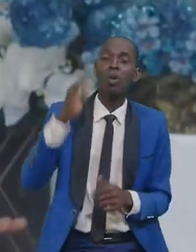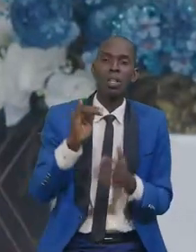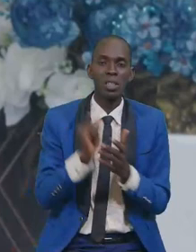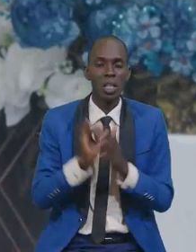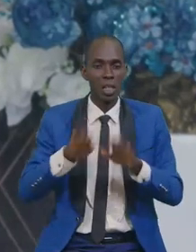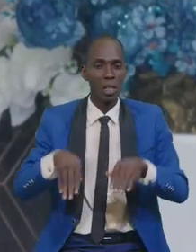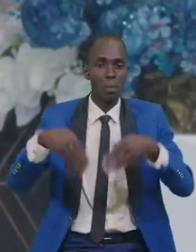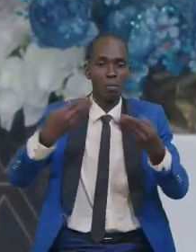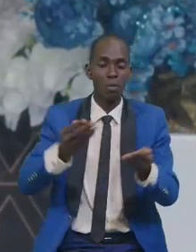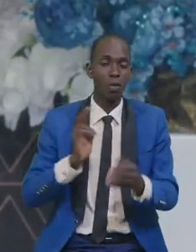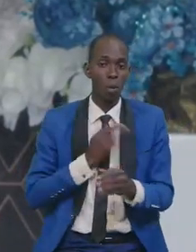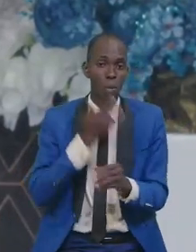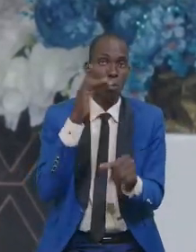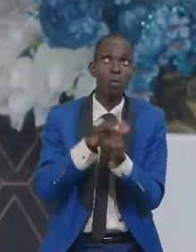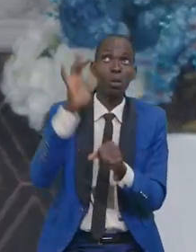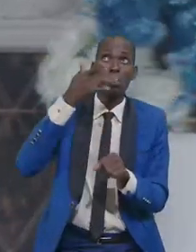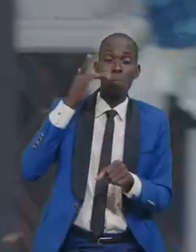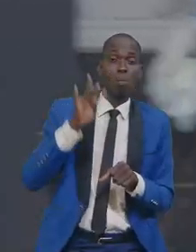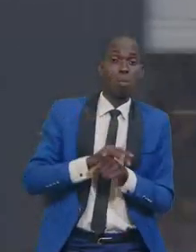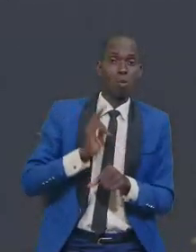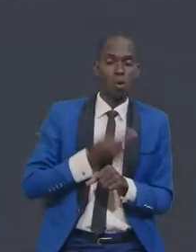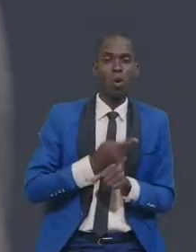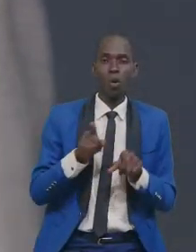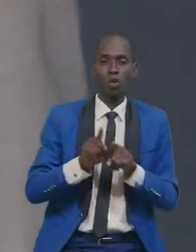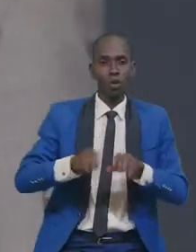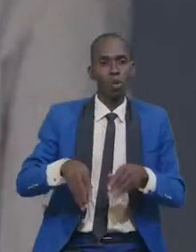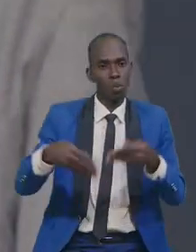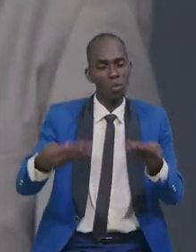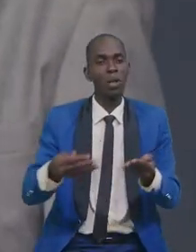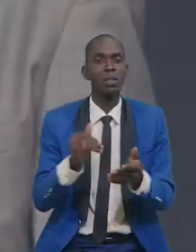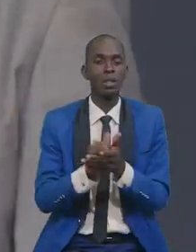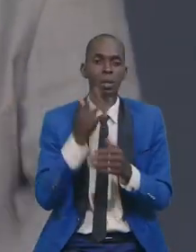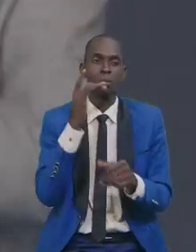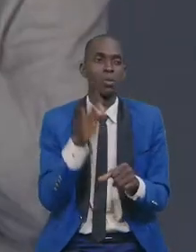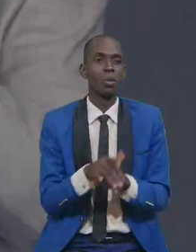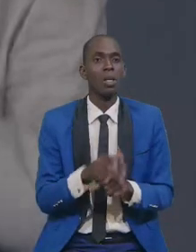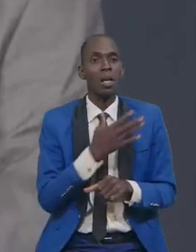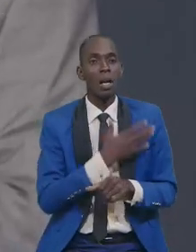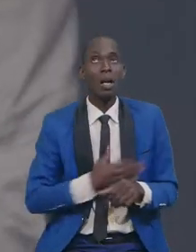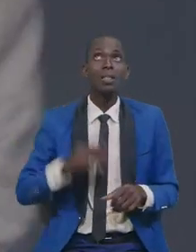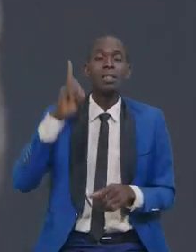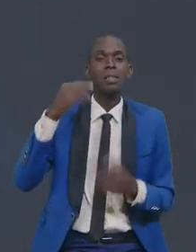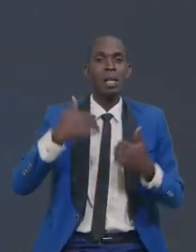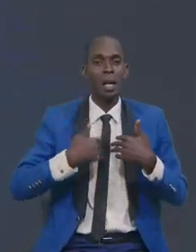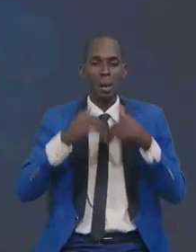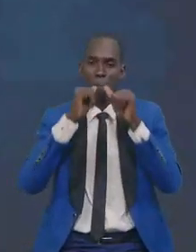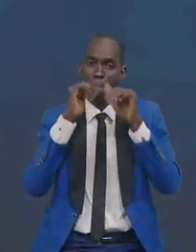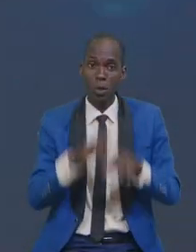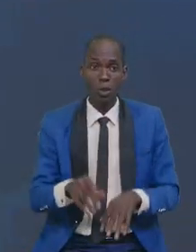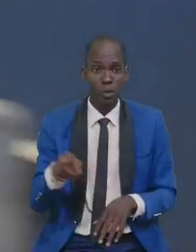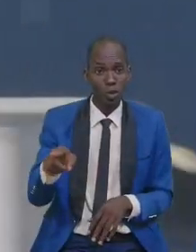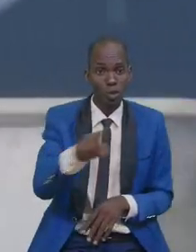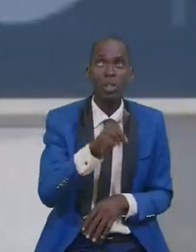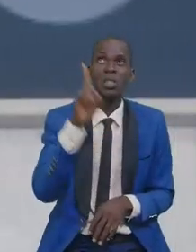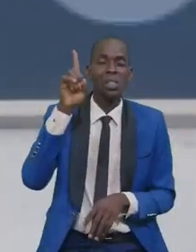Dieu qui nous fait la promesse et qui nous fait la provision. Et Balama dit, Il t'a béni et je ne